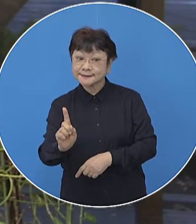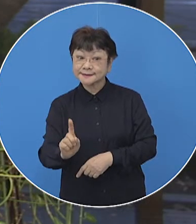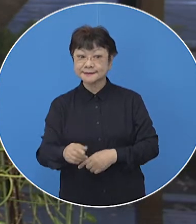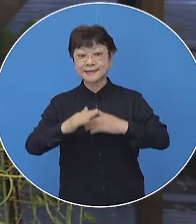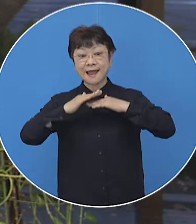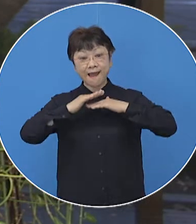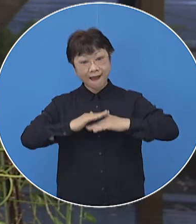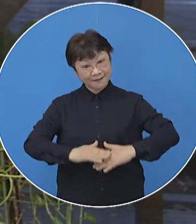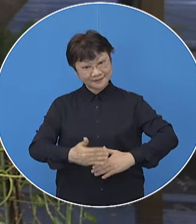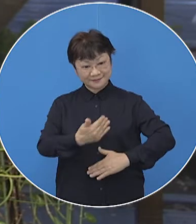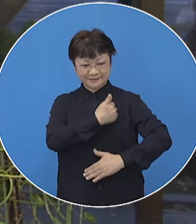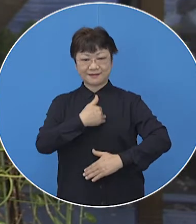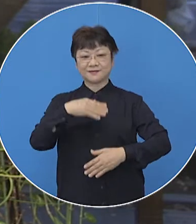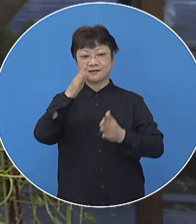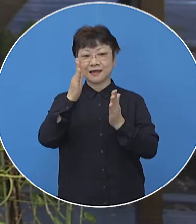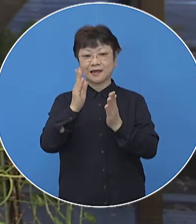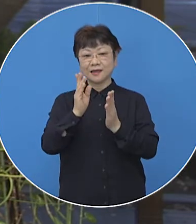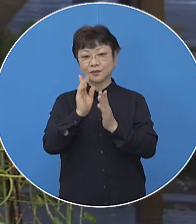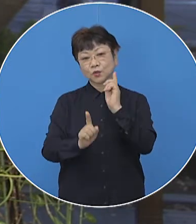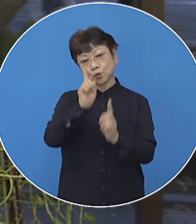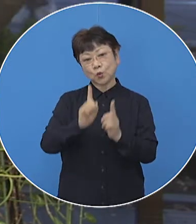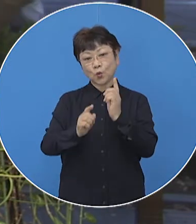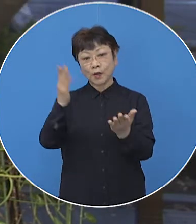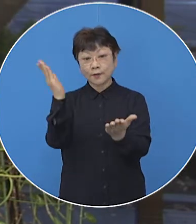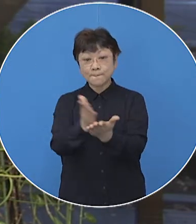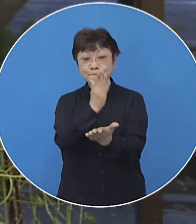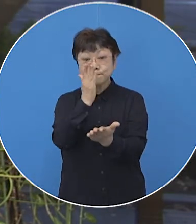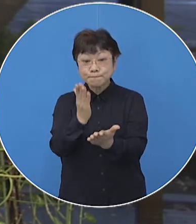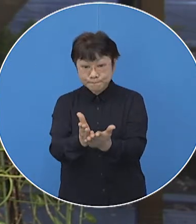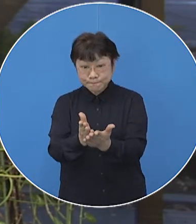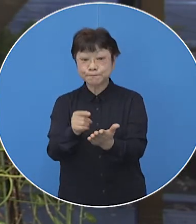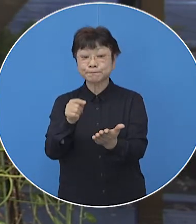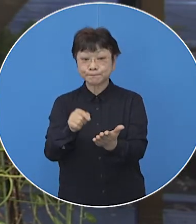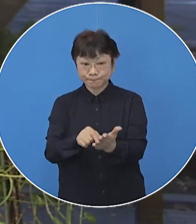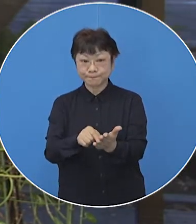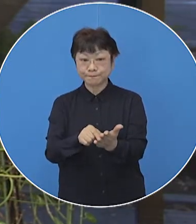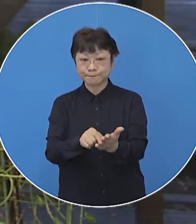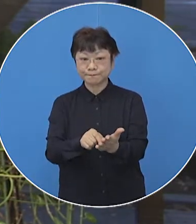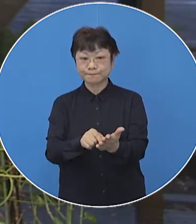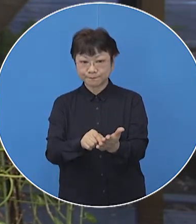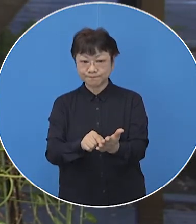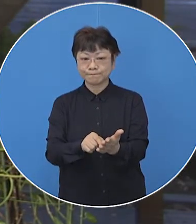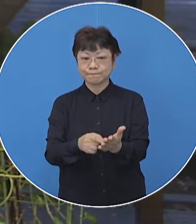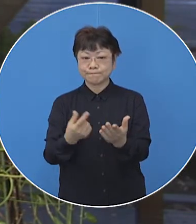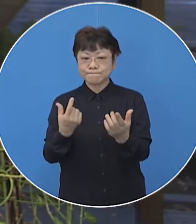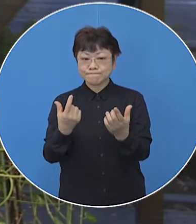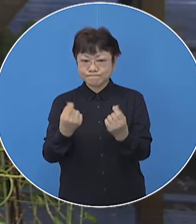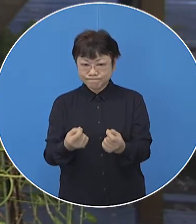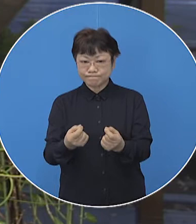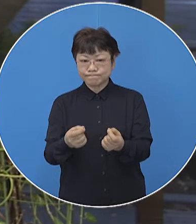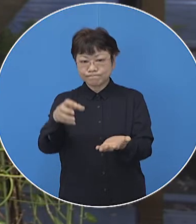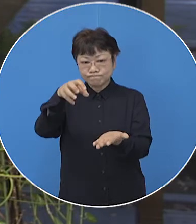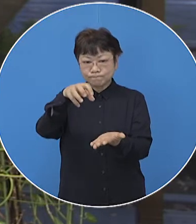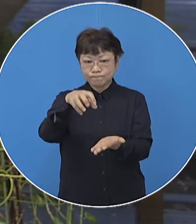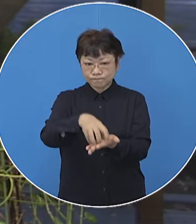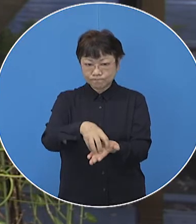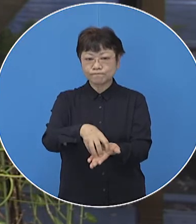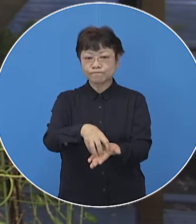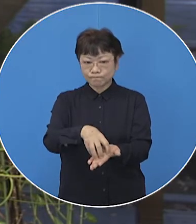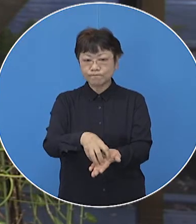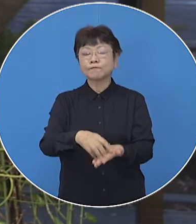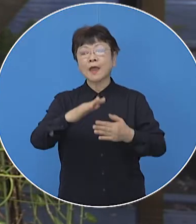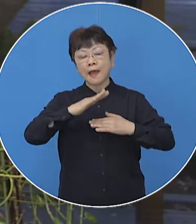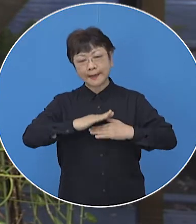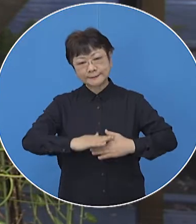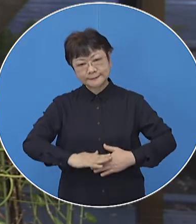安心できるかどうかの判断をですね、やっぱりするときにちゃんと認証を持ってらっしゃいますので安